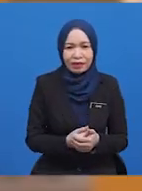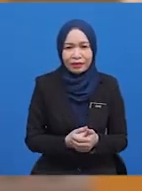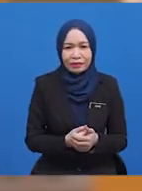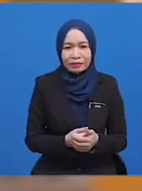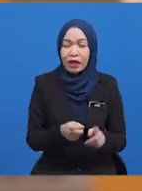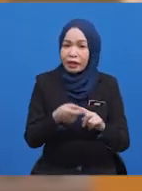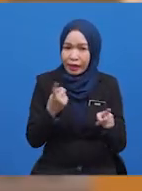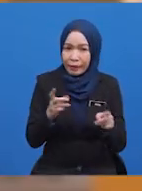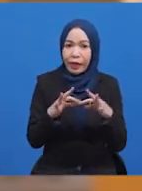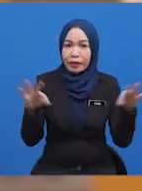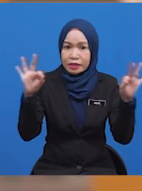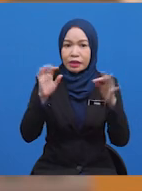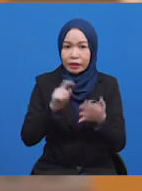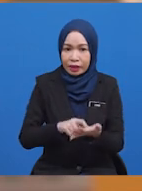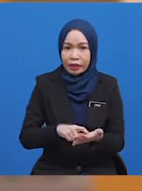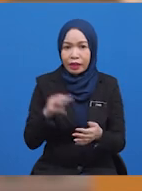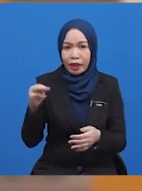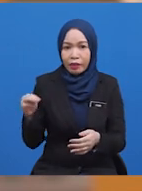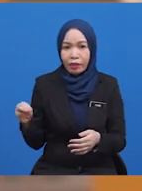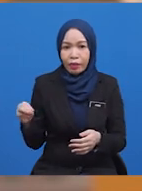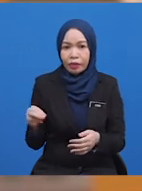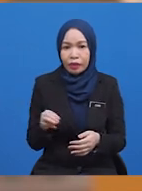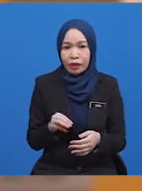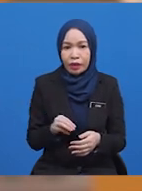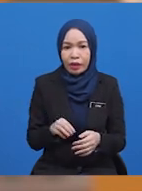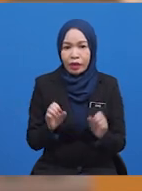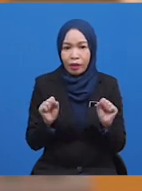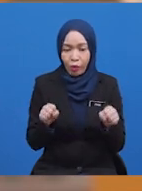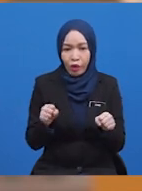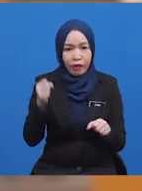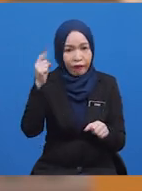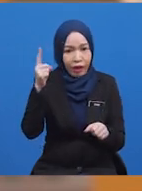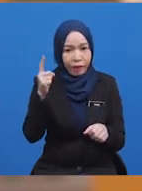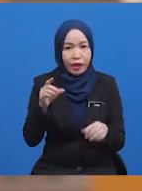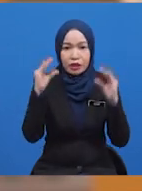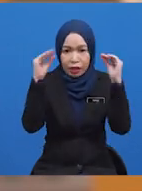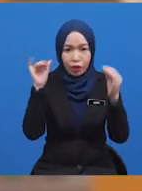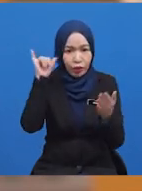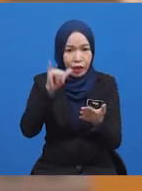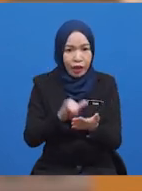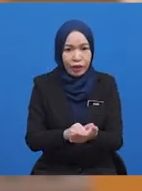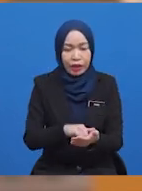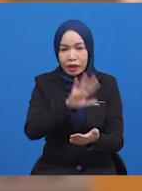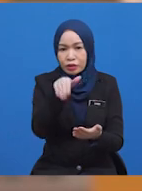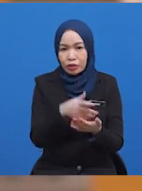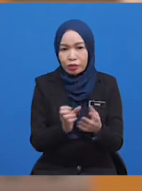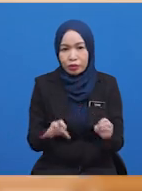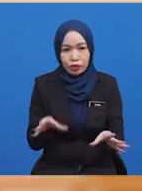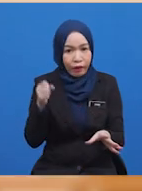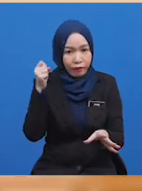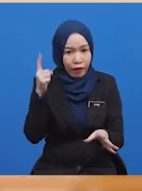Ceko yakin murid-murid dapat memahami Jalan penceritaan bagi cerpen bau